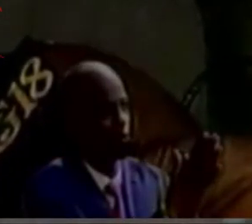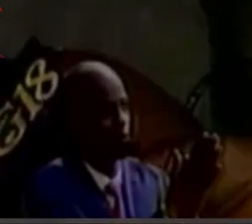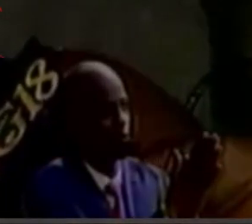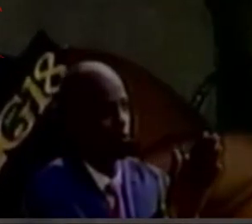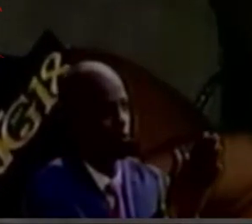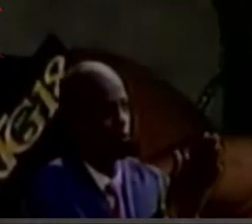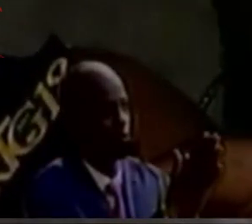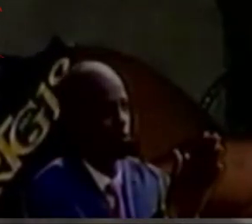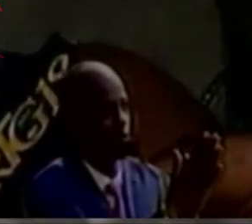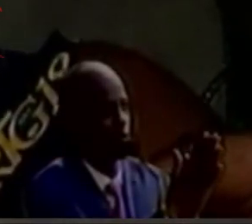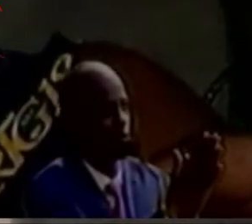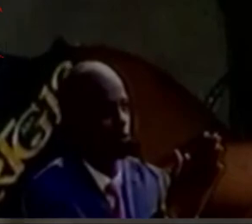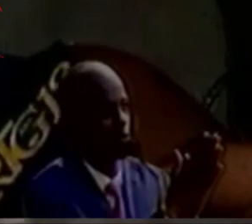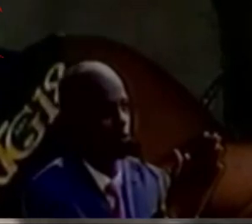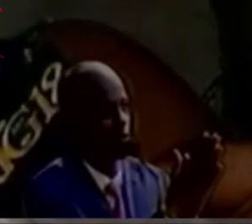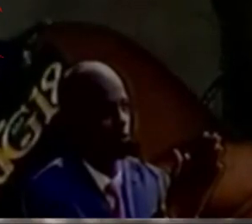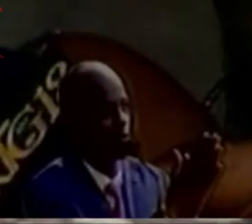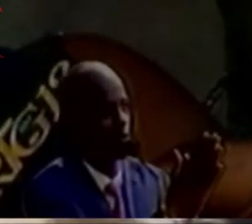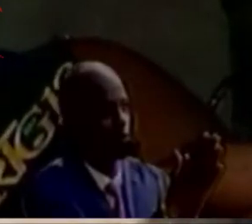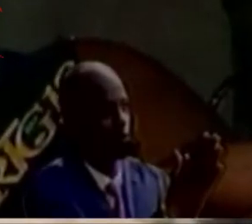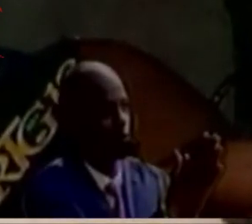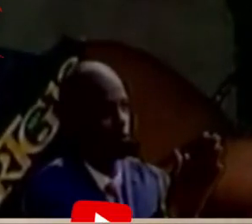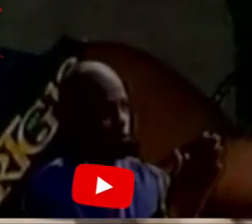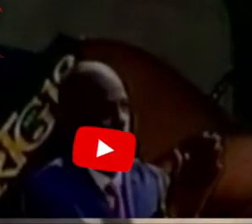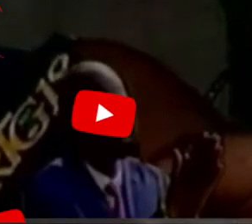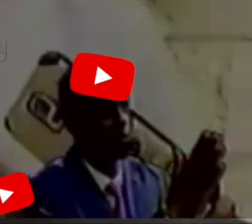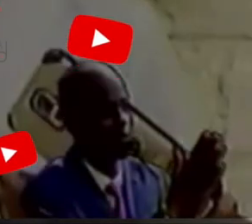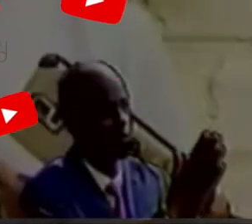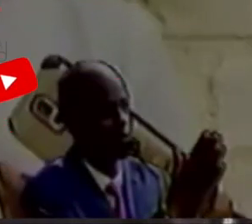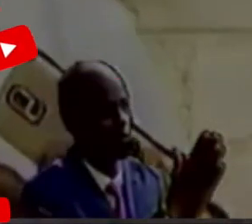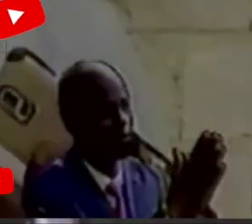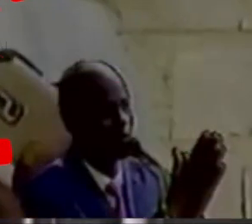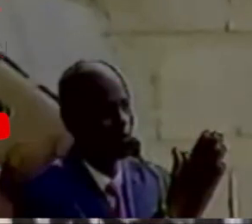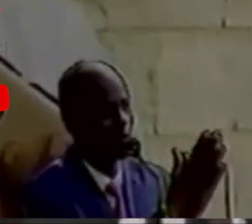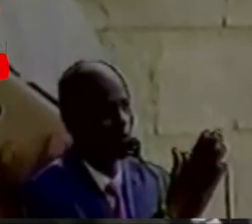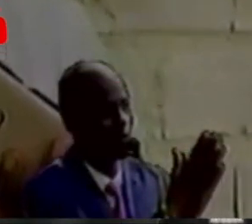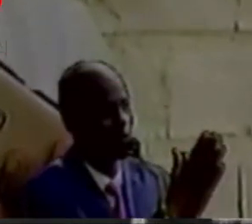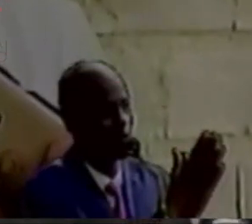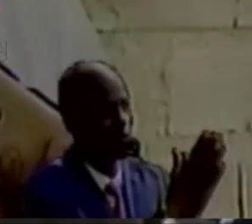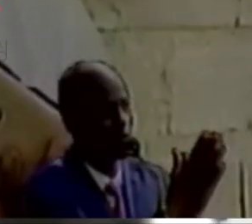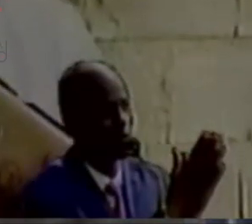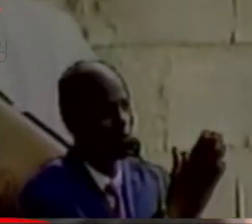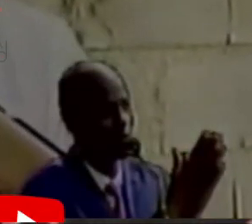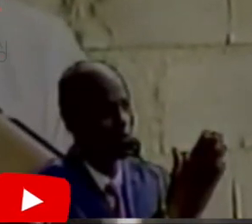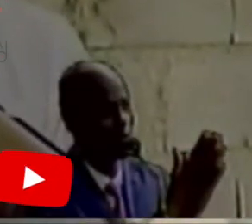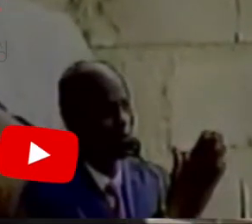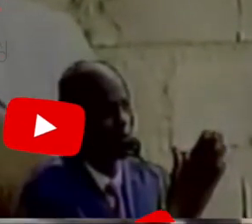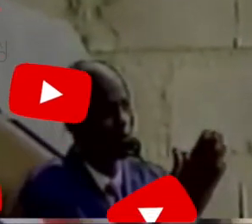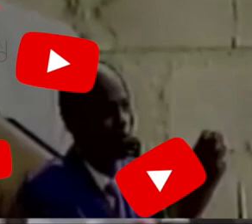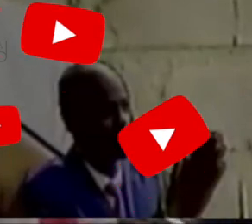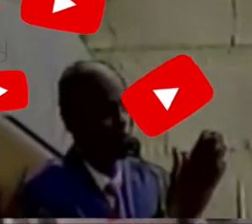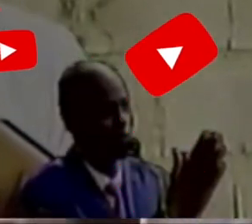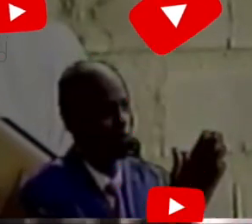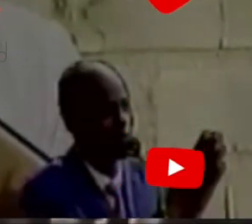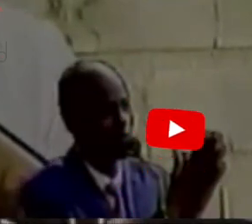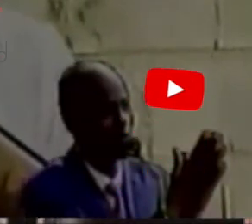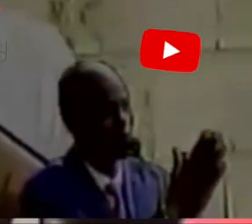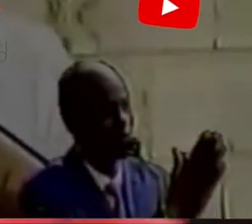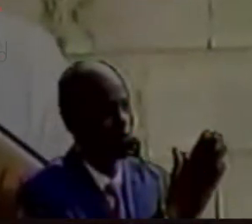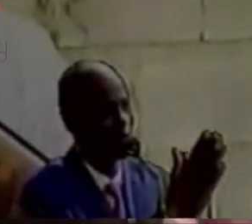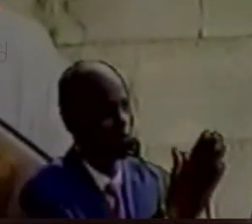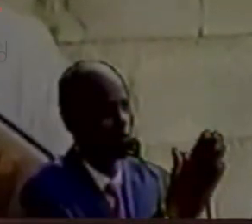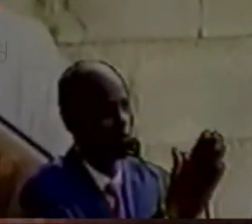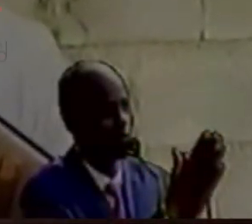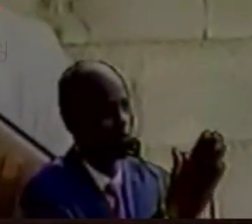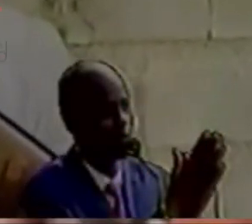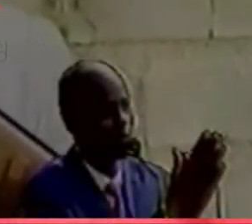M'konn va vendre trois manger puis ta là et cadeau fè manger, ba y va ou pa vendre. Anier d'été lancer bataille là. Pays enclenché